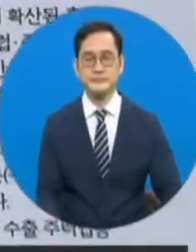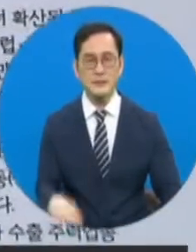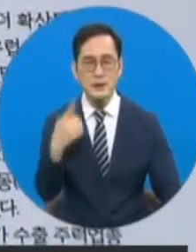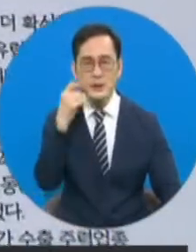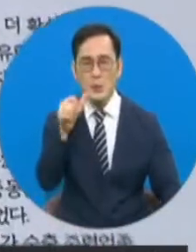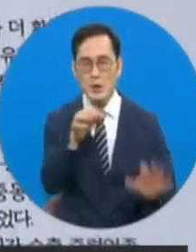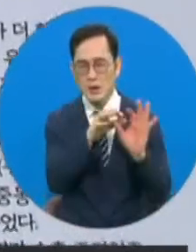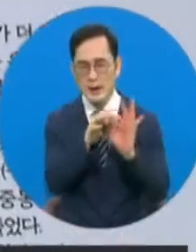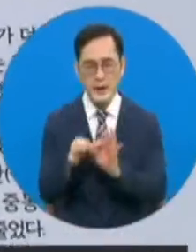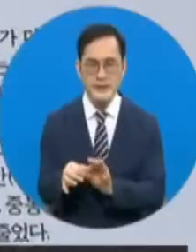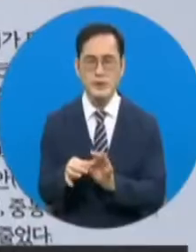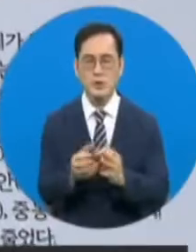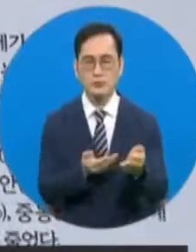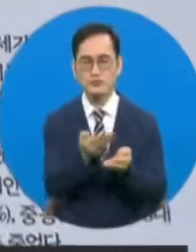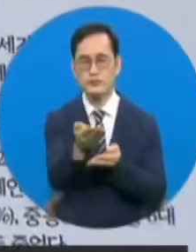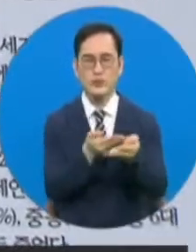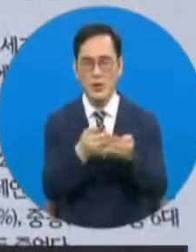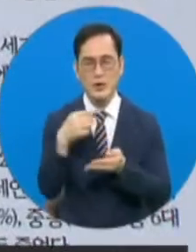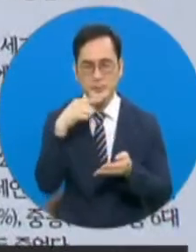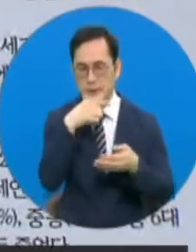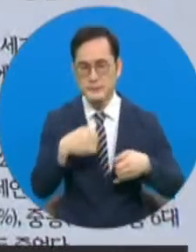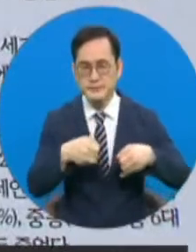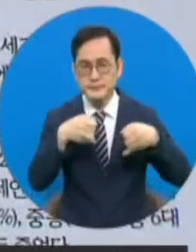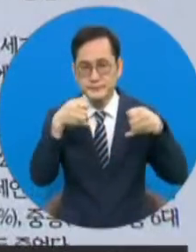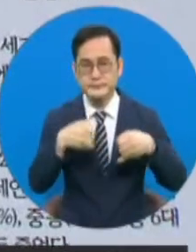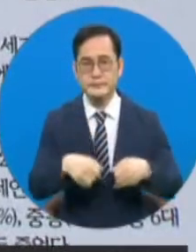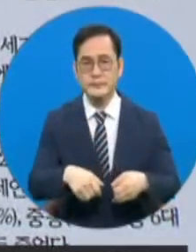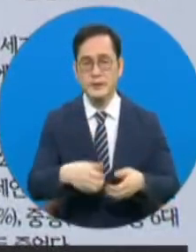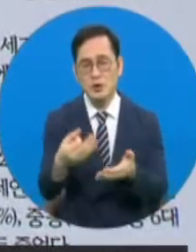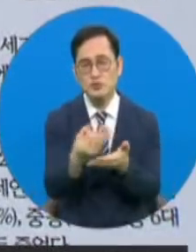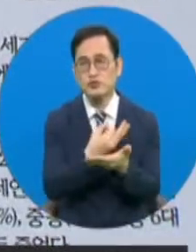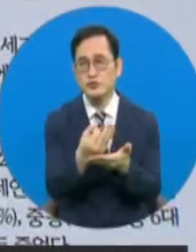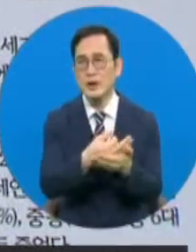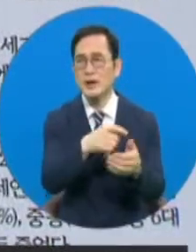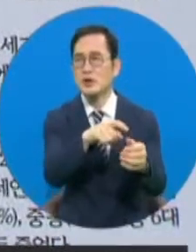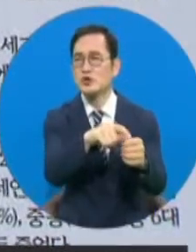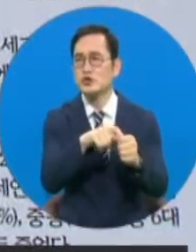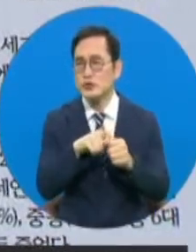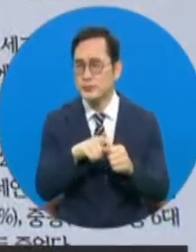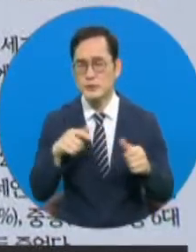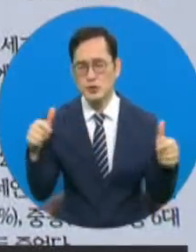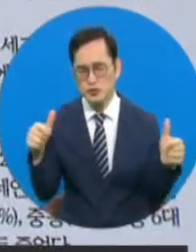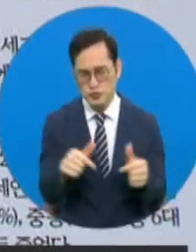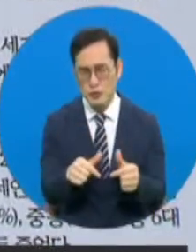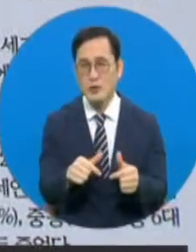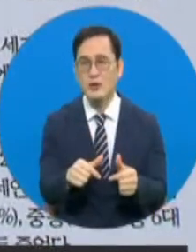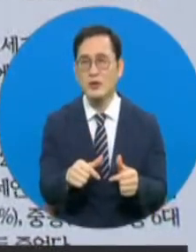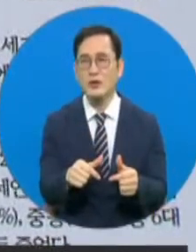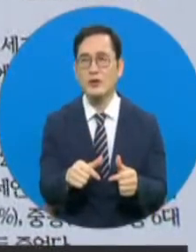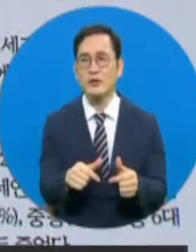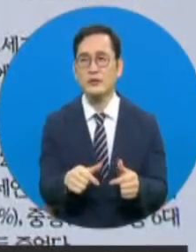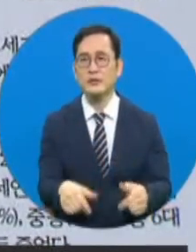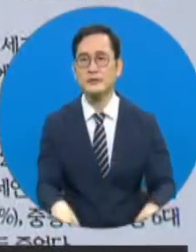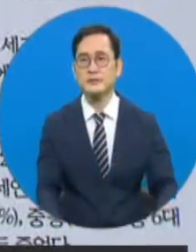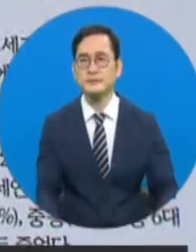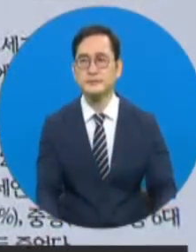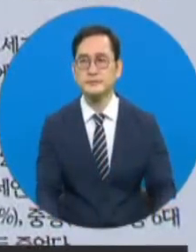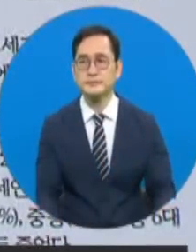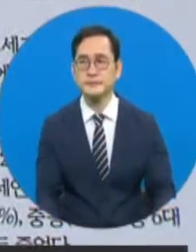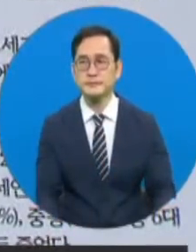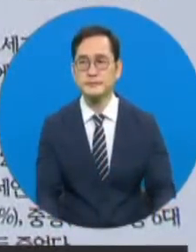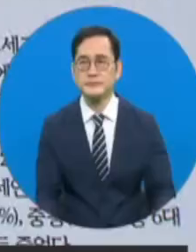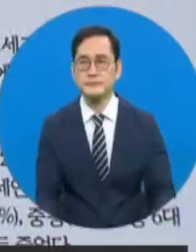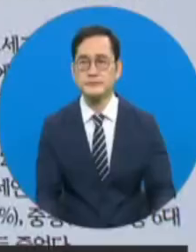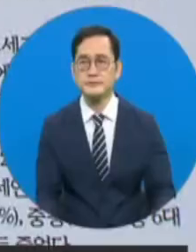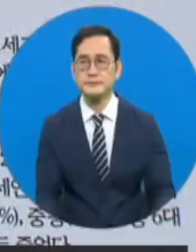15개월째 무역적자 중입니다 수입도 급감했습니다 불황의 그림자가 짙어집니다 수출입 동향을 보면요